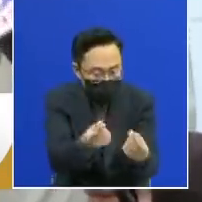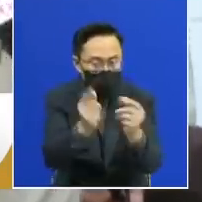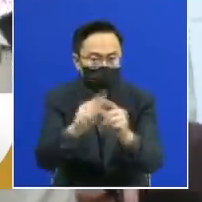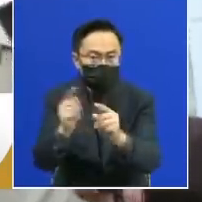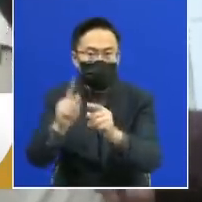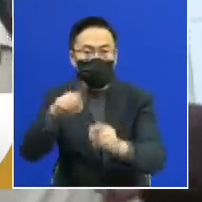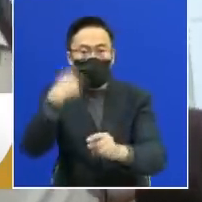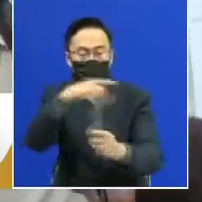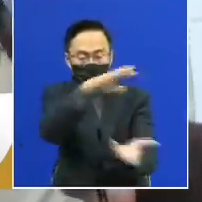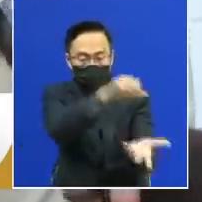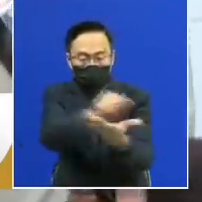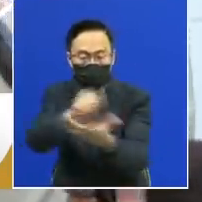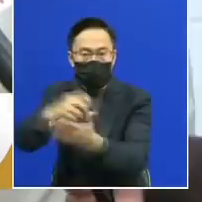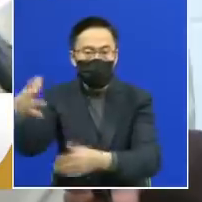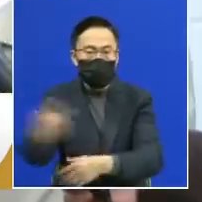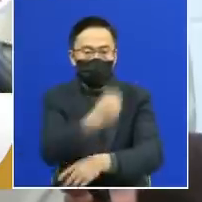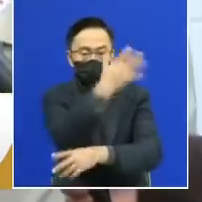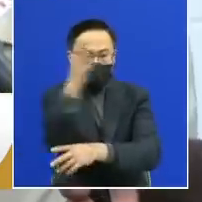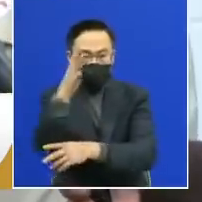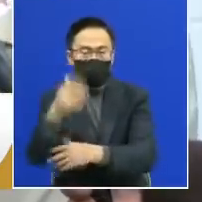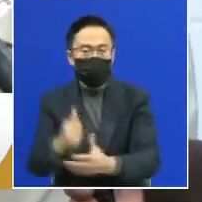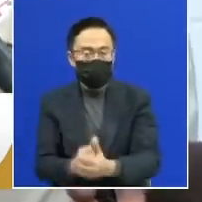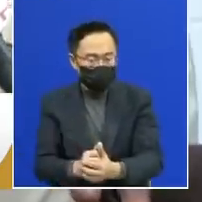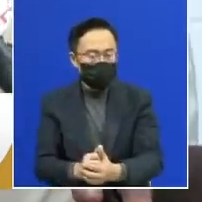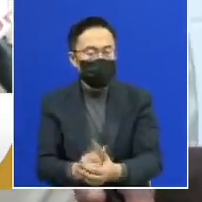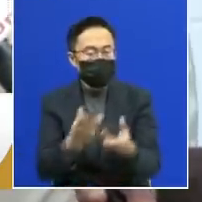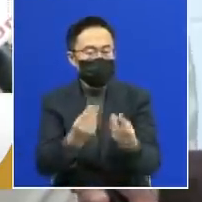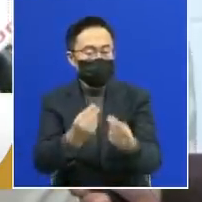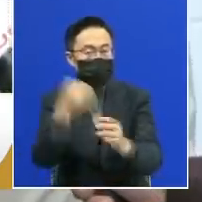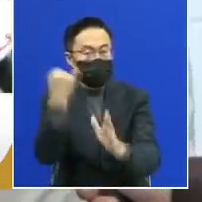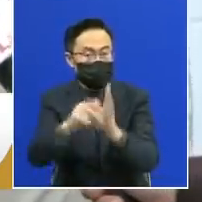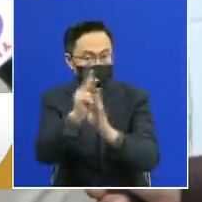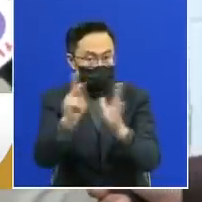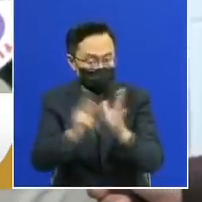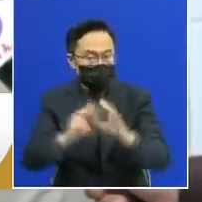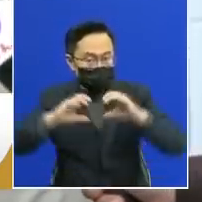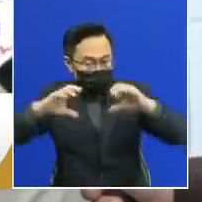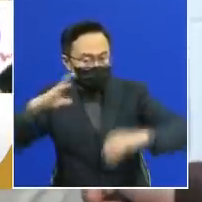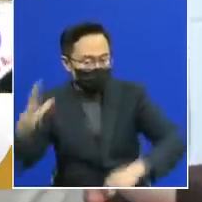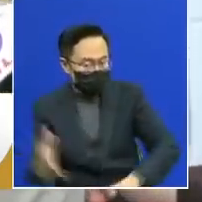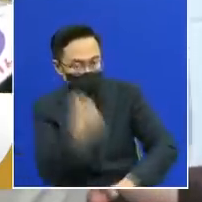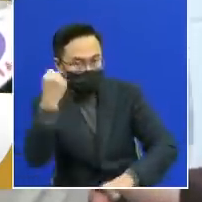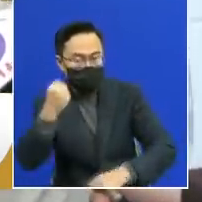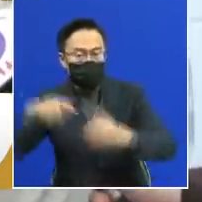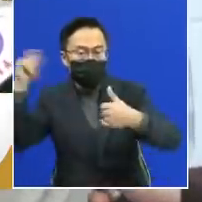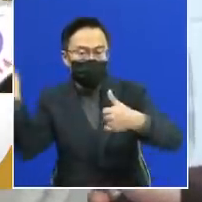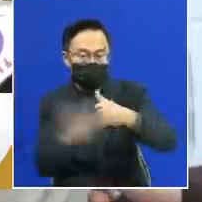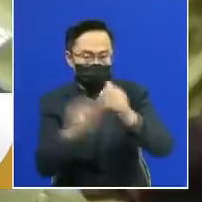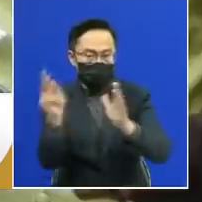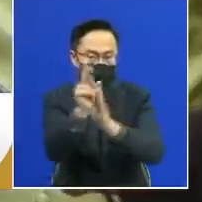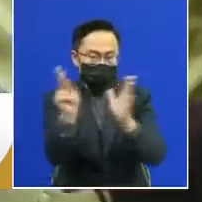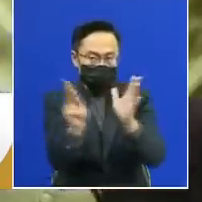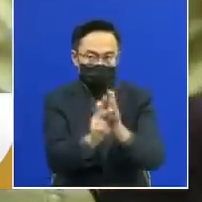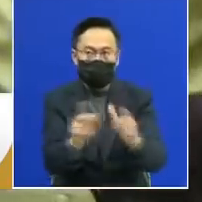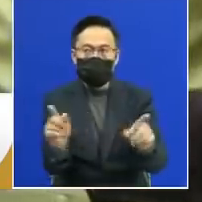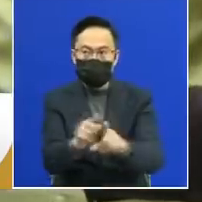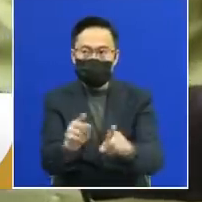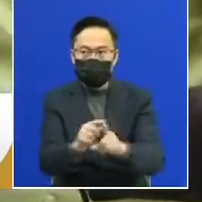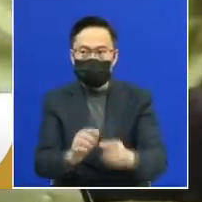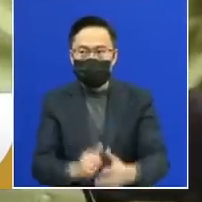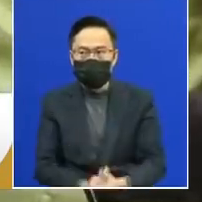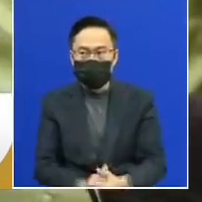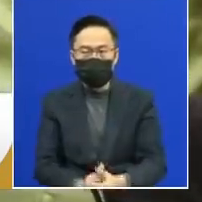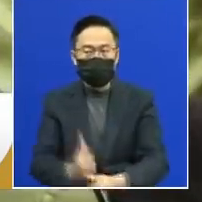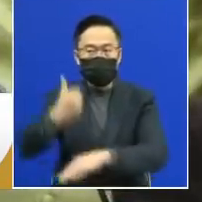ใดยึดถือครอบครองโดยไม่ชอบเนี่ยก็ต้องเรียกกลับคืนมานะครับแล้วก็ดำเนินคดีตามกฎหมายนะครับ เมื่อวานนี้นะครับเจ้า